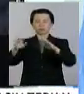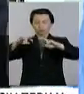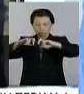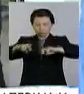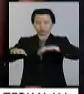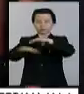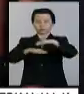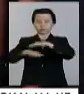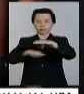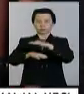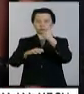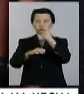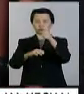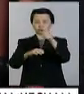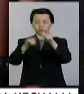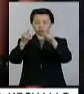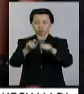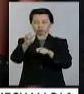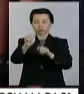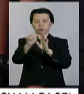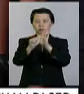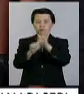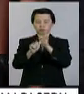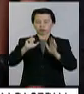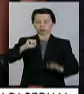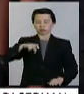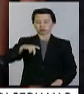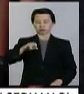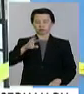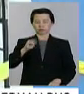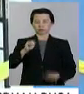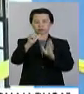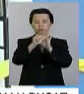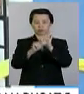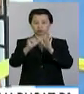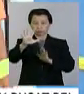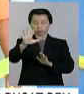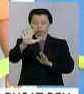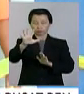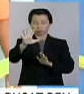disiasat di bawah Seksyen 10-A Akta Pilihan Raya 1954, Akta 5.